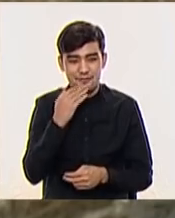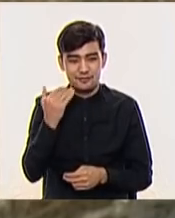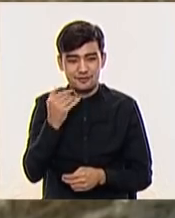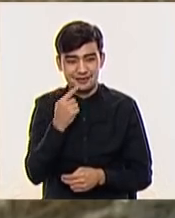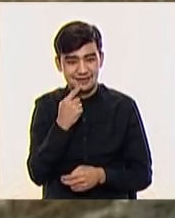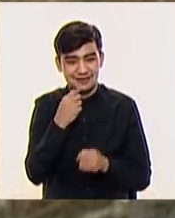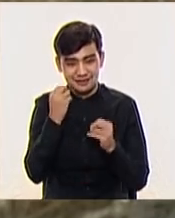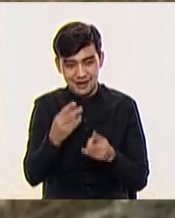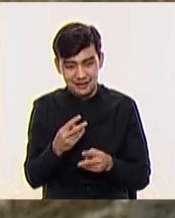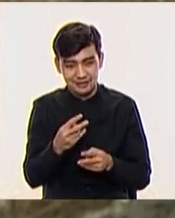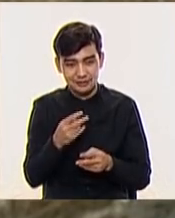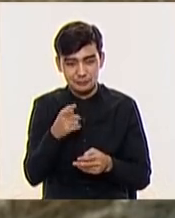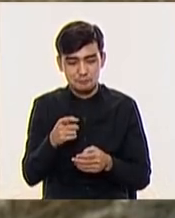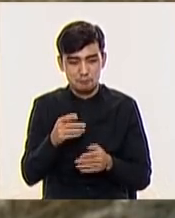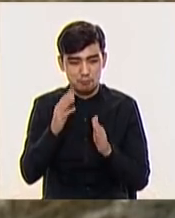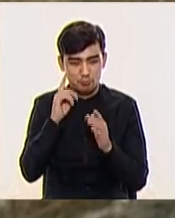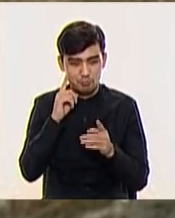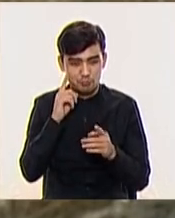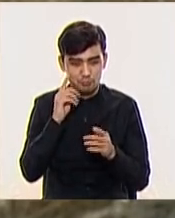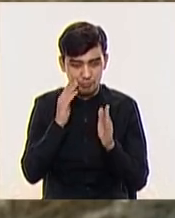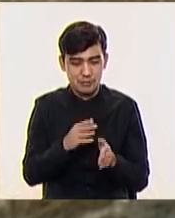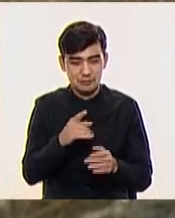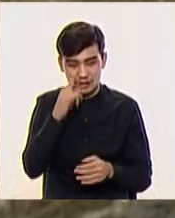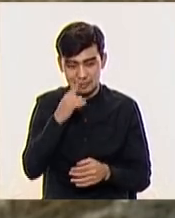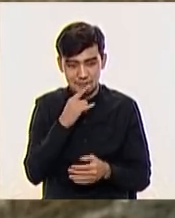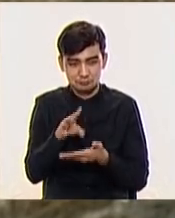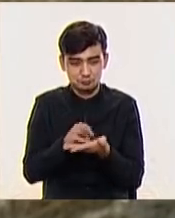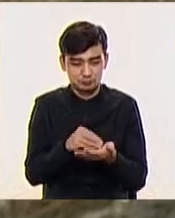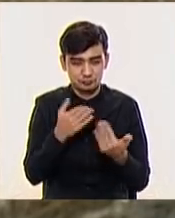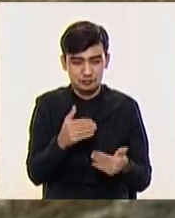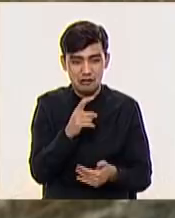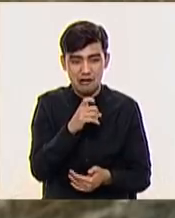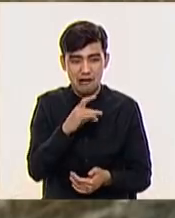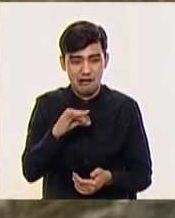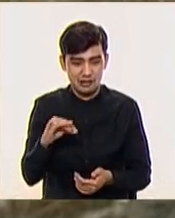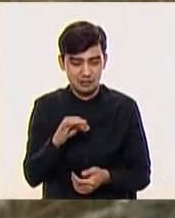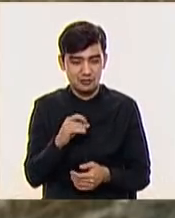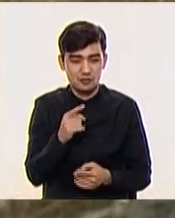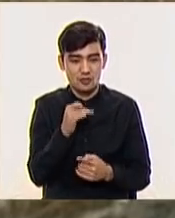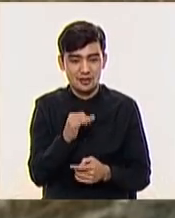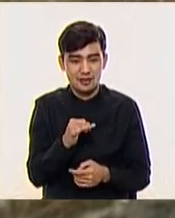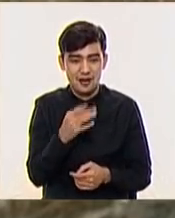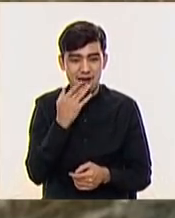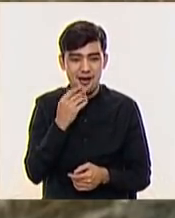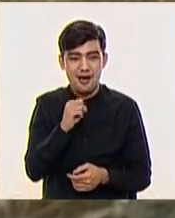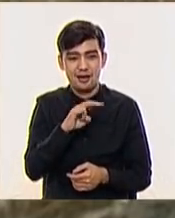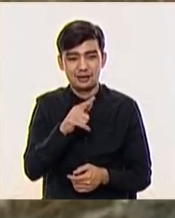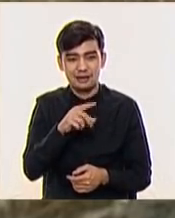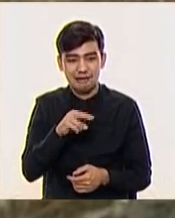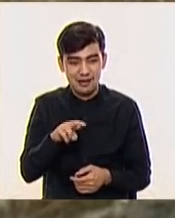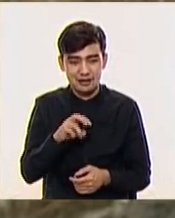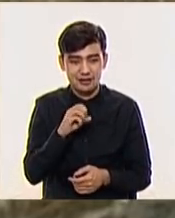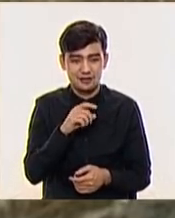қалай сол сөз айтылады, сол сөзден тікелей қазақшаға жазу керек дейді. Демек, онда Англия деген сөзді Англия